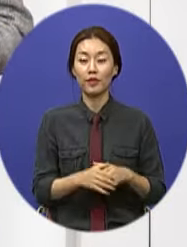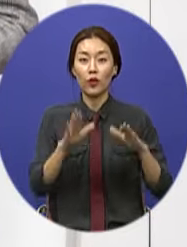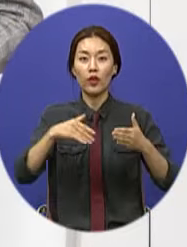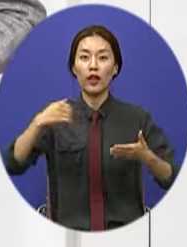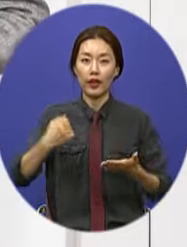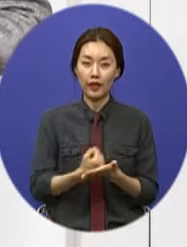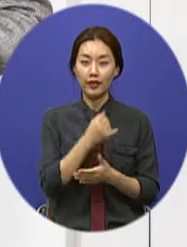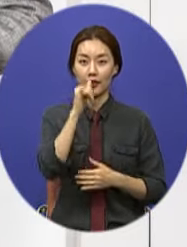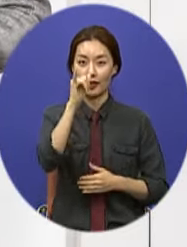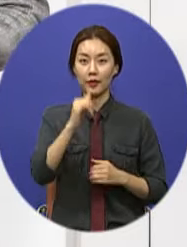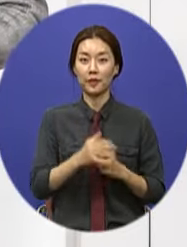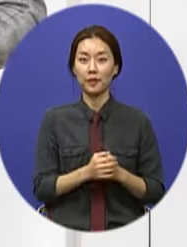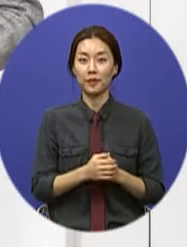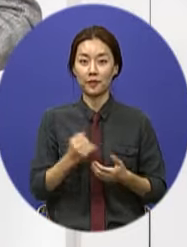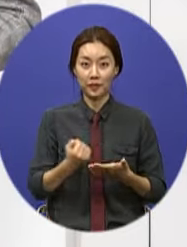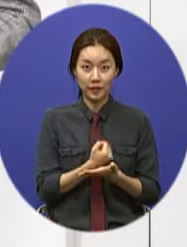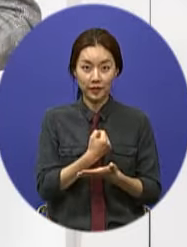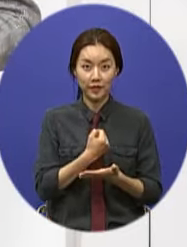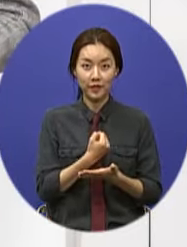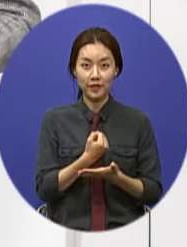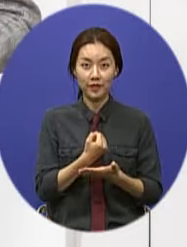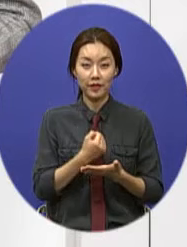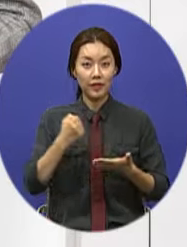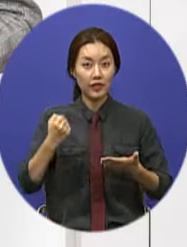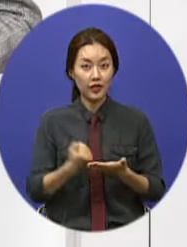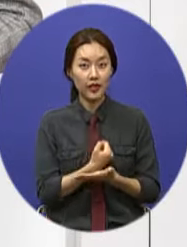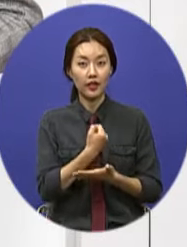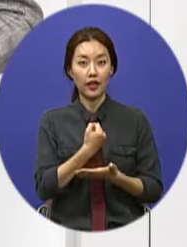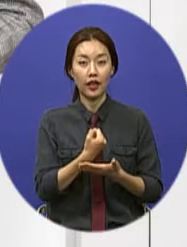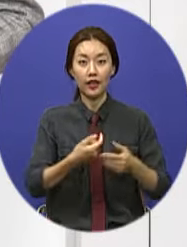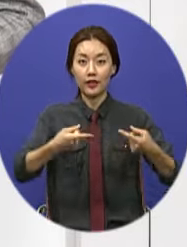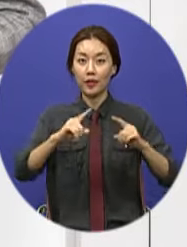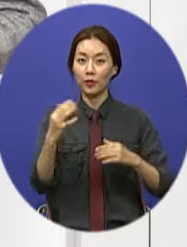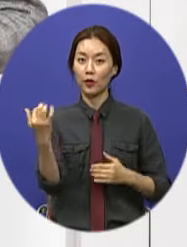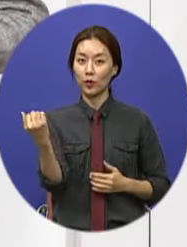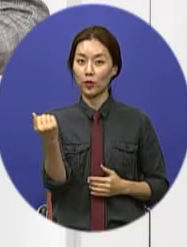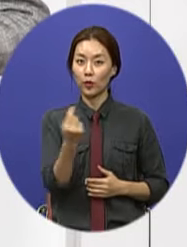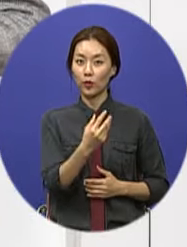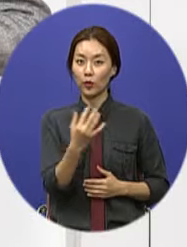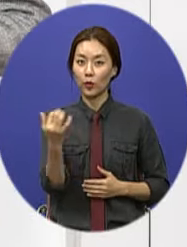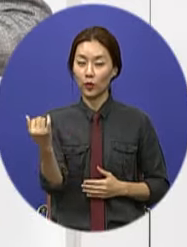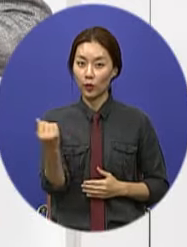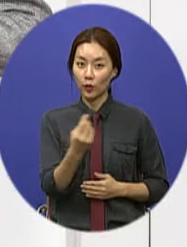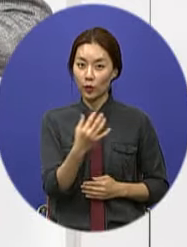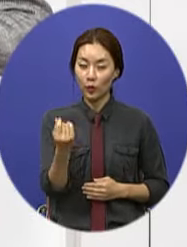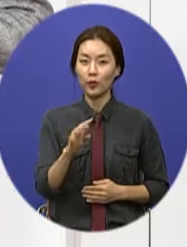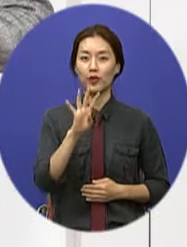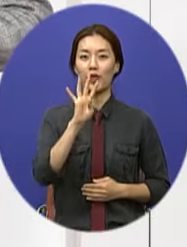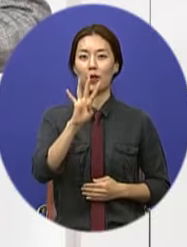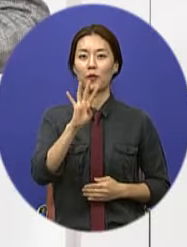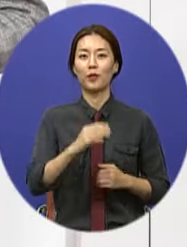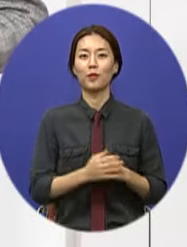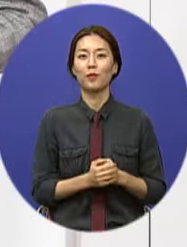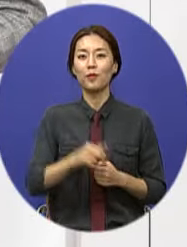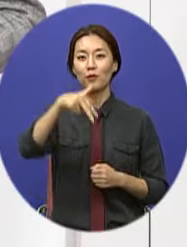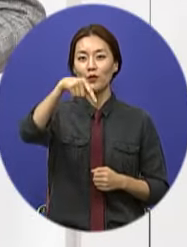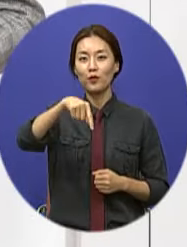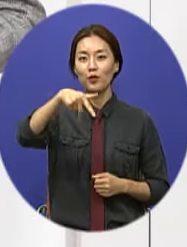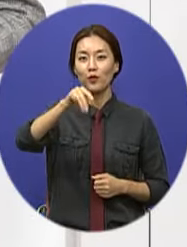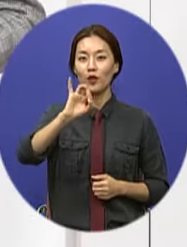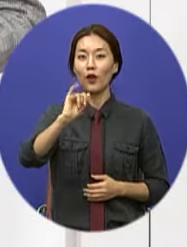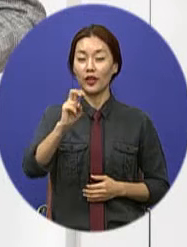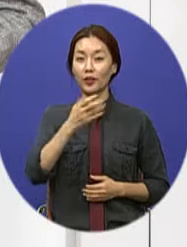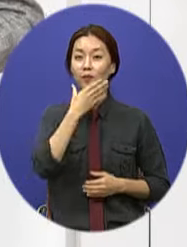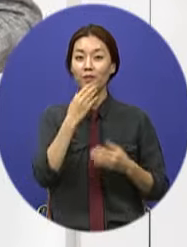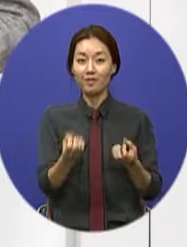오늘의 아차상입니다. 아차상. 아차상. 아차상 참가번호 아차상입니다. 4번